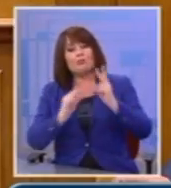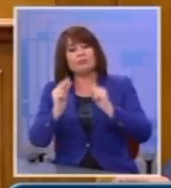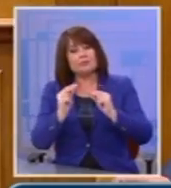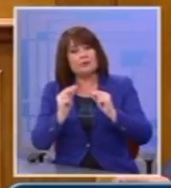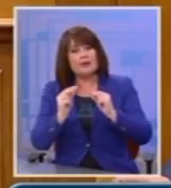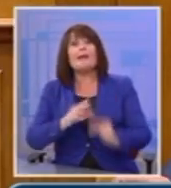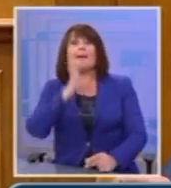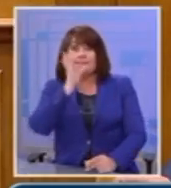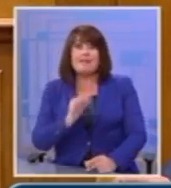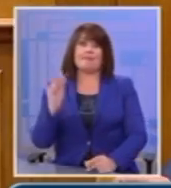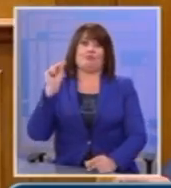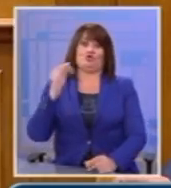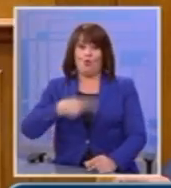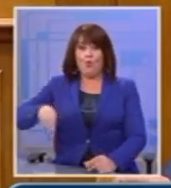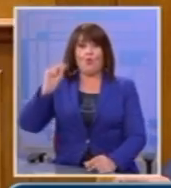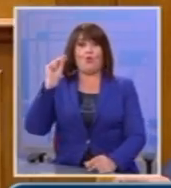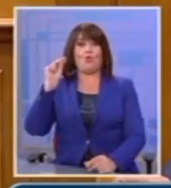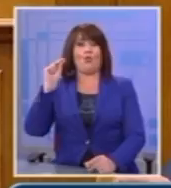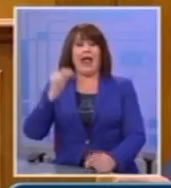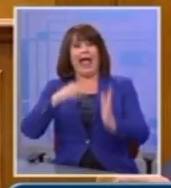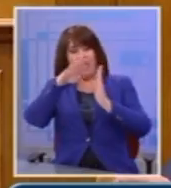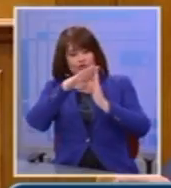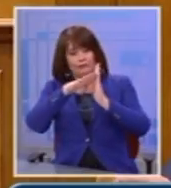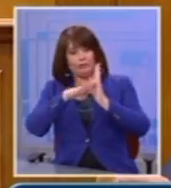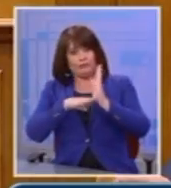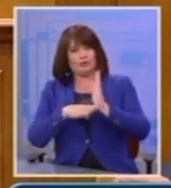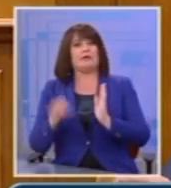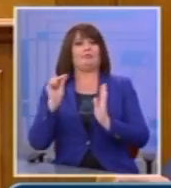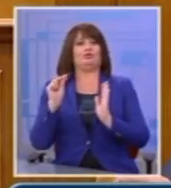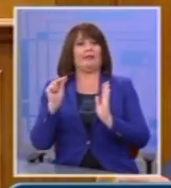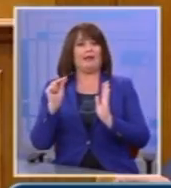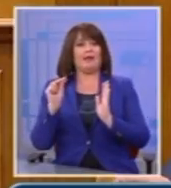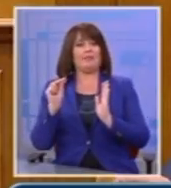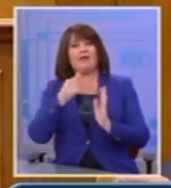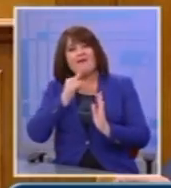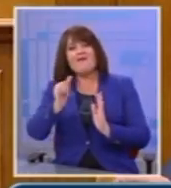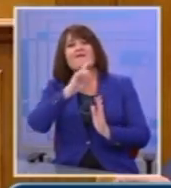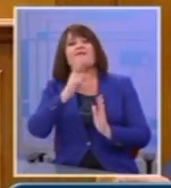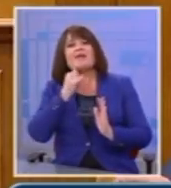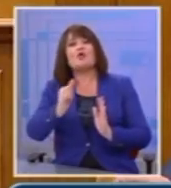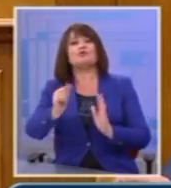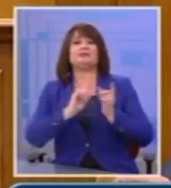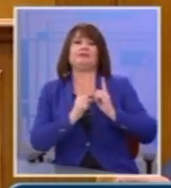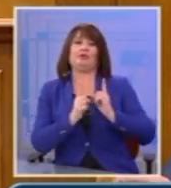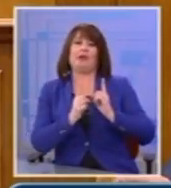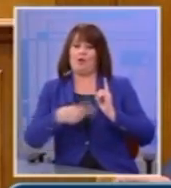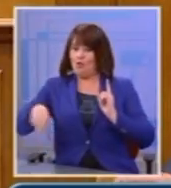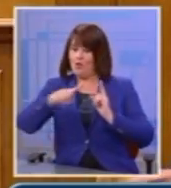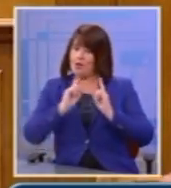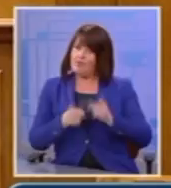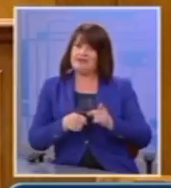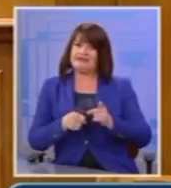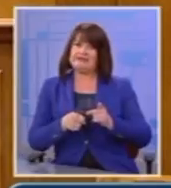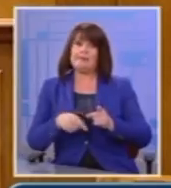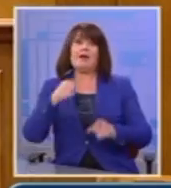ζήτησα και πράγματι δεσμευτήκαμε όλοι σε ένα συγκεκριμένο πλαίσιο για μια βιώσιμη συμφωνία. Μια